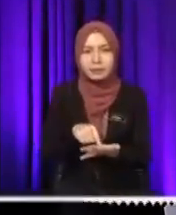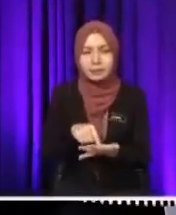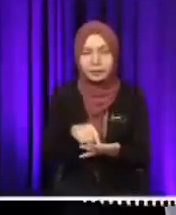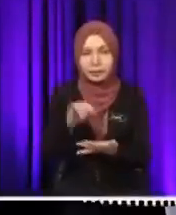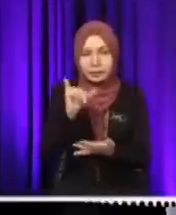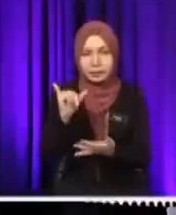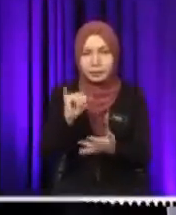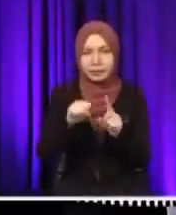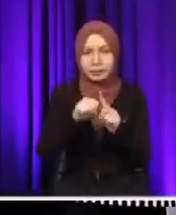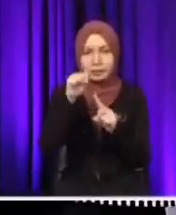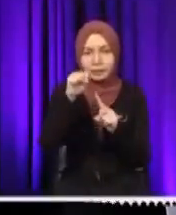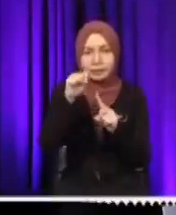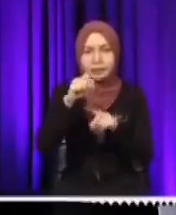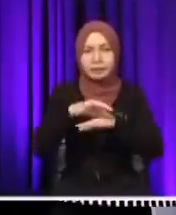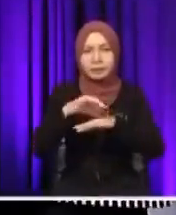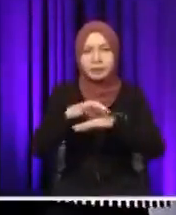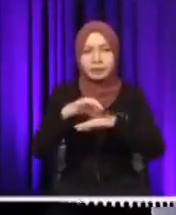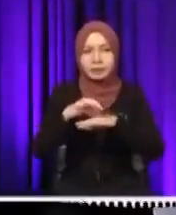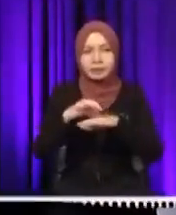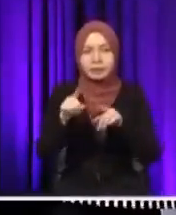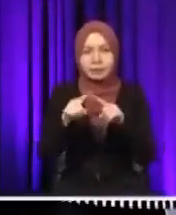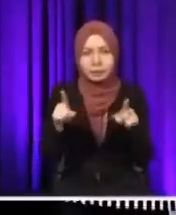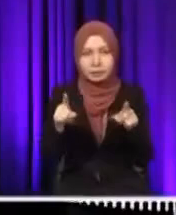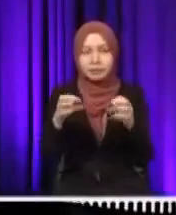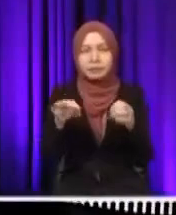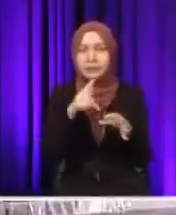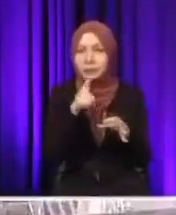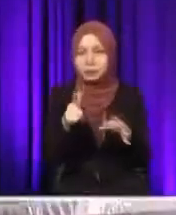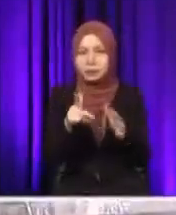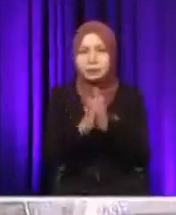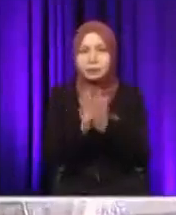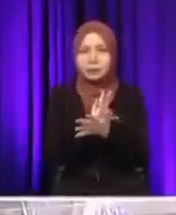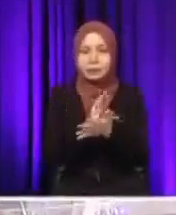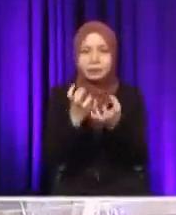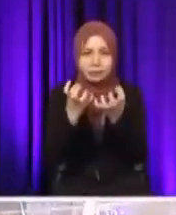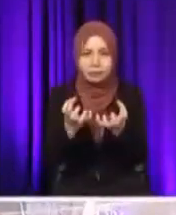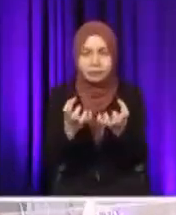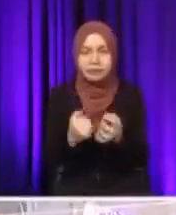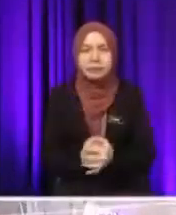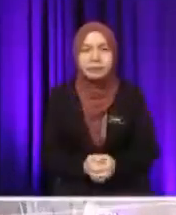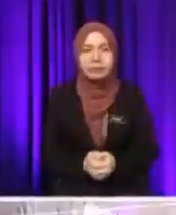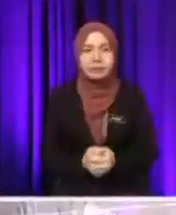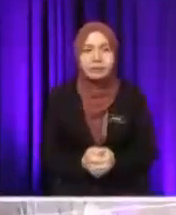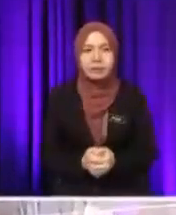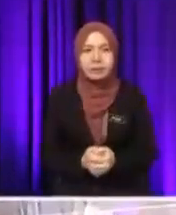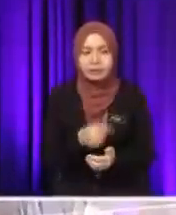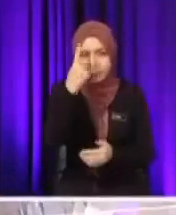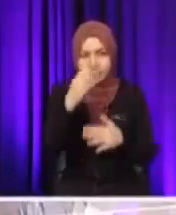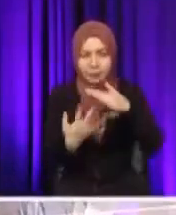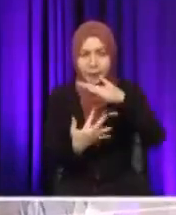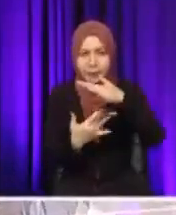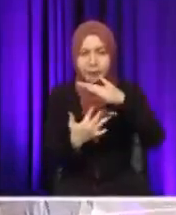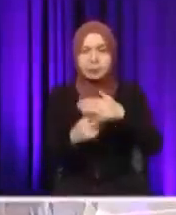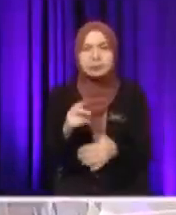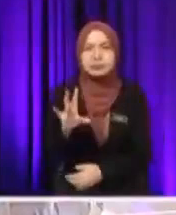menjadi pepejal pada suhu bilik. Okey, faham. Takat lebur dia antara 70 hingga 80